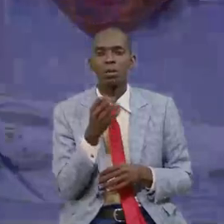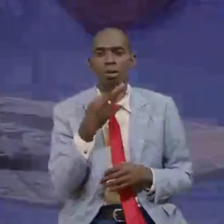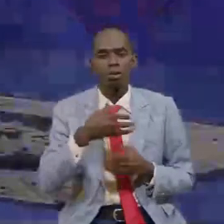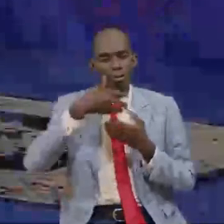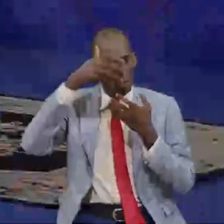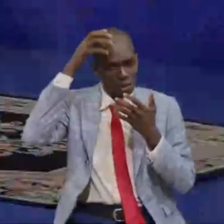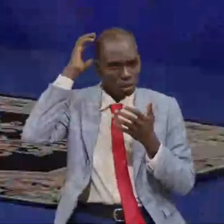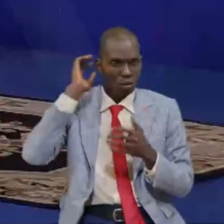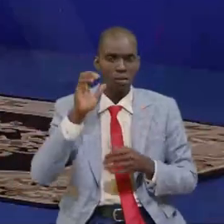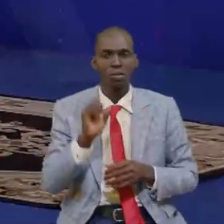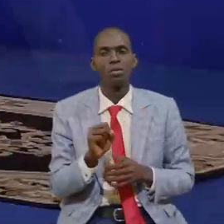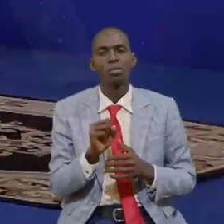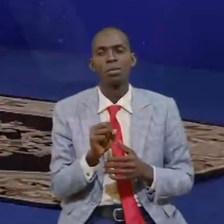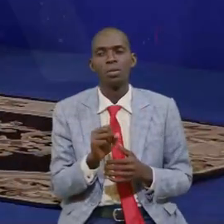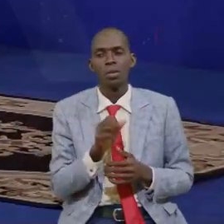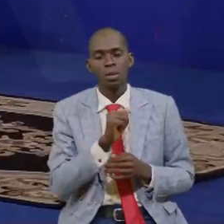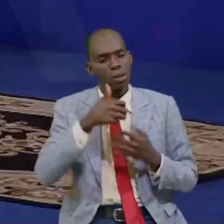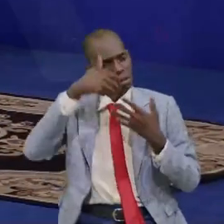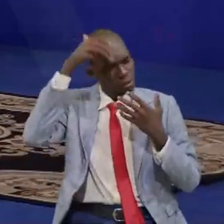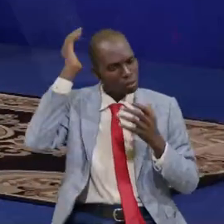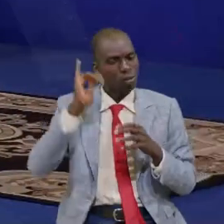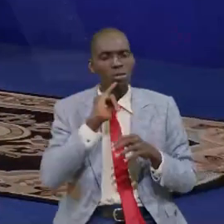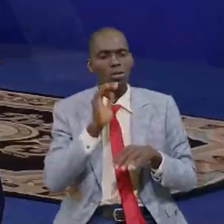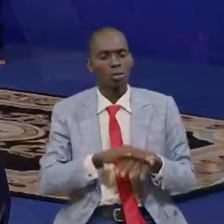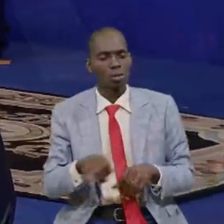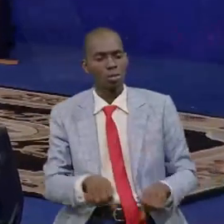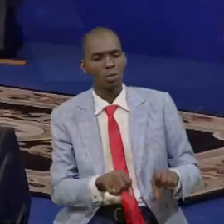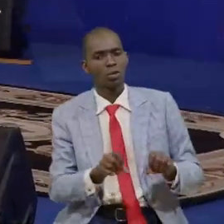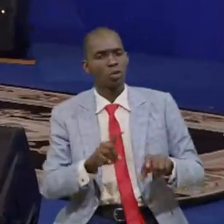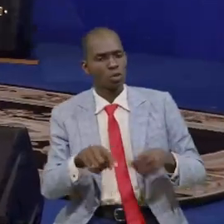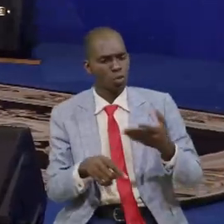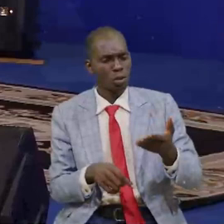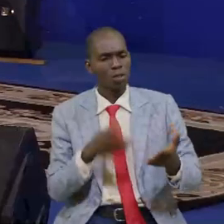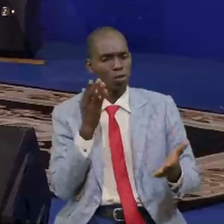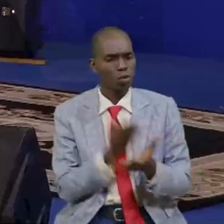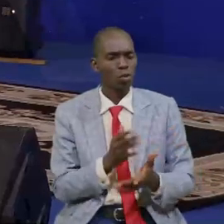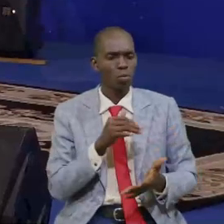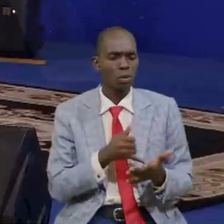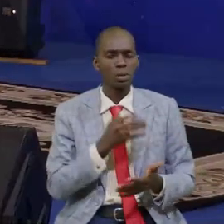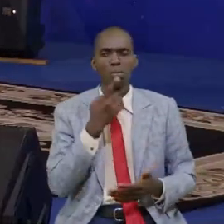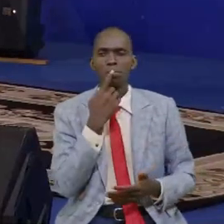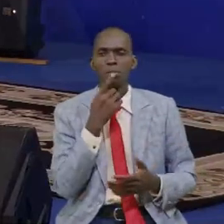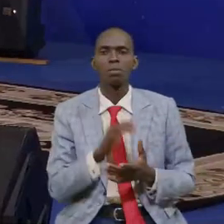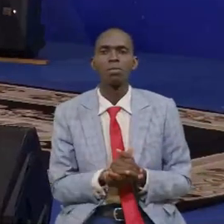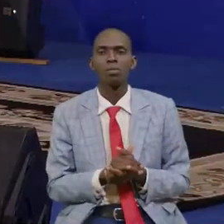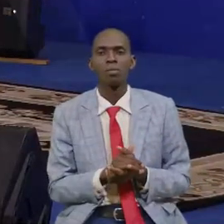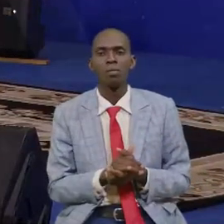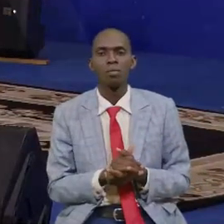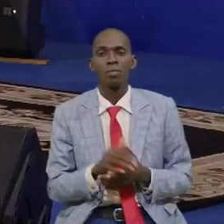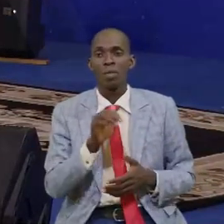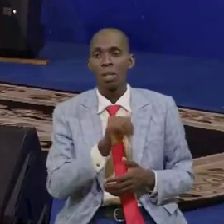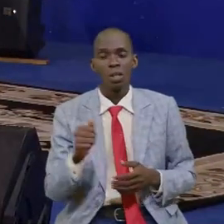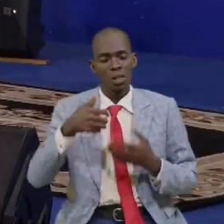Fermèrent la gueule des lions. Un lion est dans la rue, va là-bas, ferme sa gueule. Un